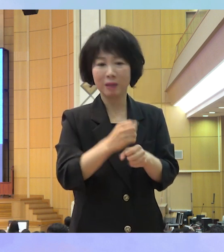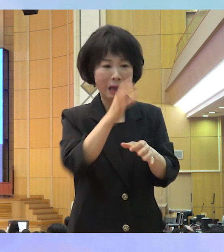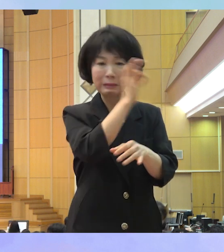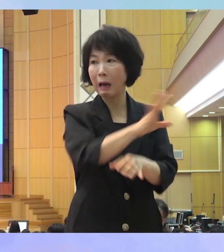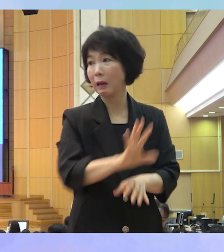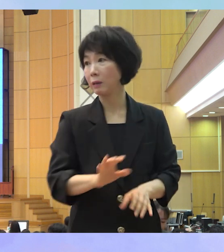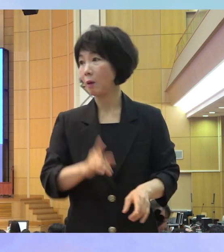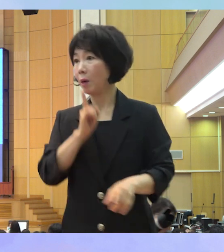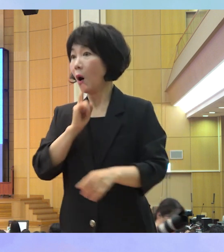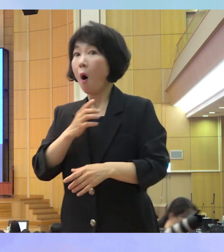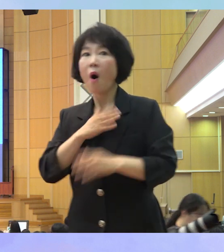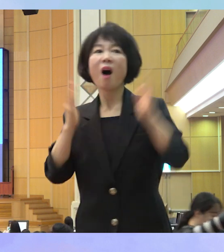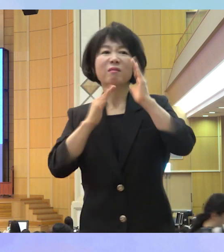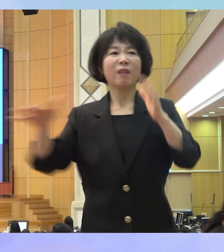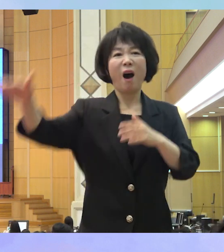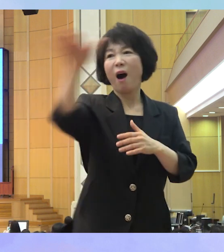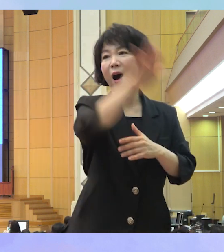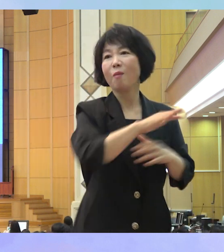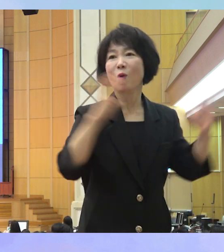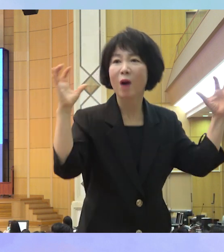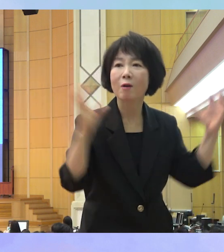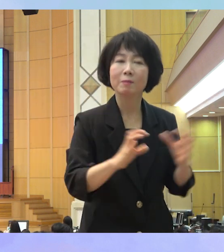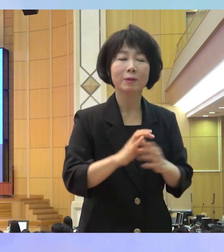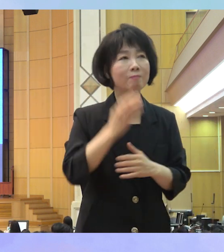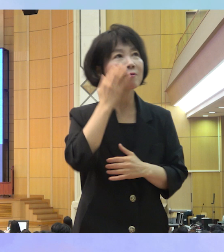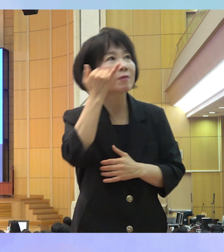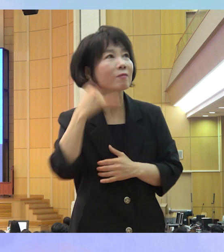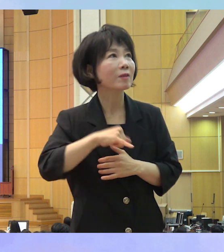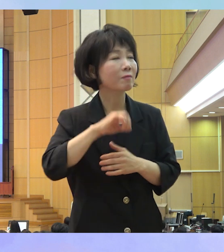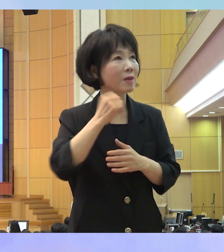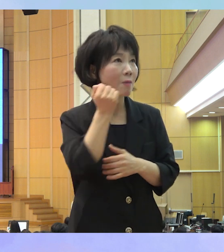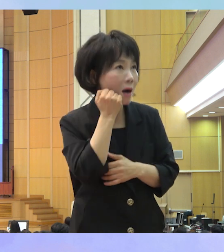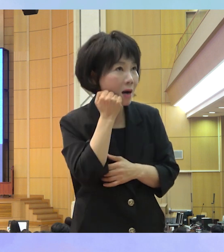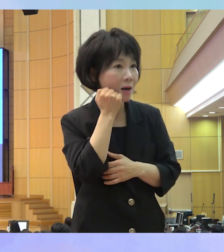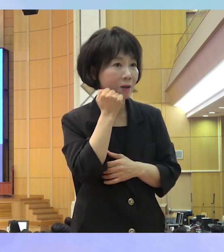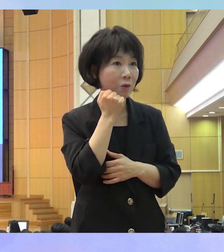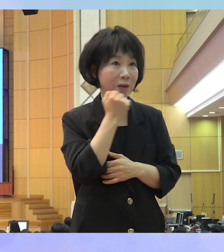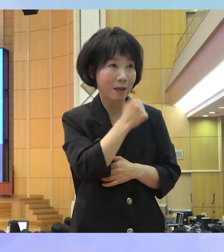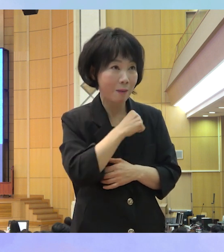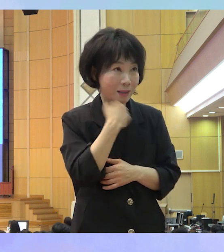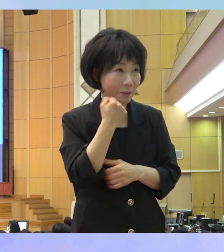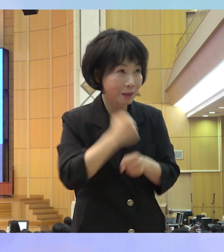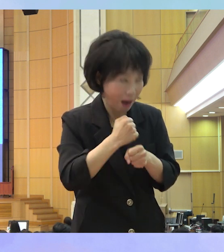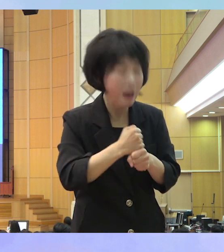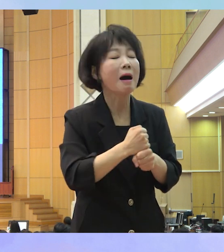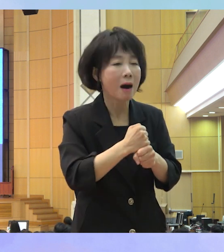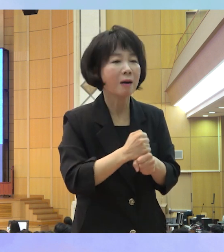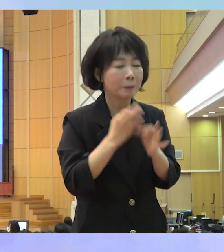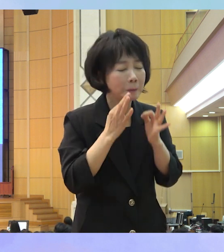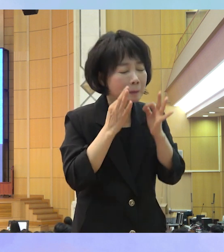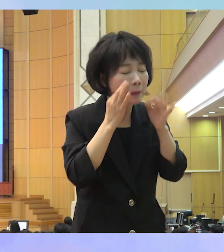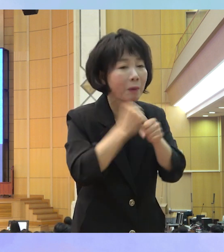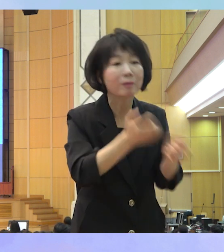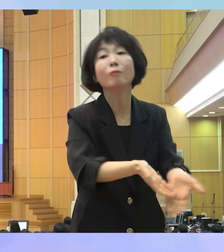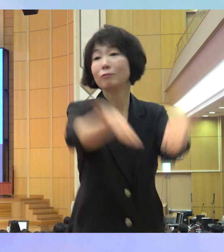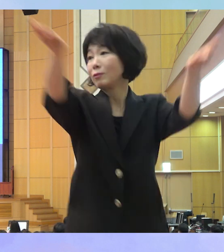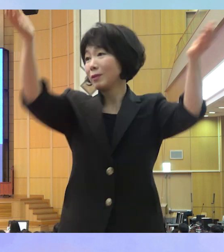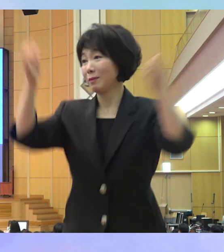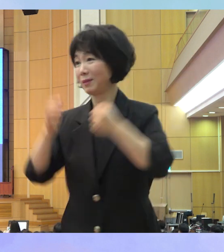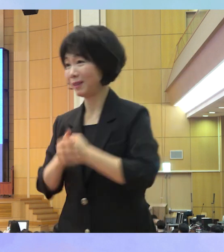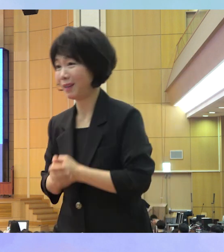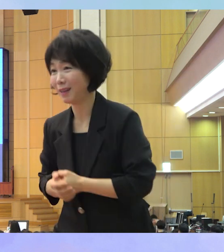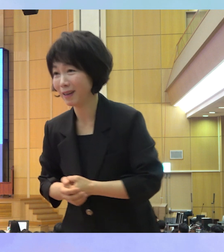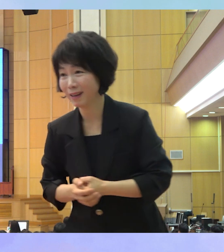거의 전교인이더라고요. 그런 것 같아요. 그래서 예전에 또 이런 얘기도 들었어요. 뭐 하나 이제 카네이션을